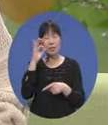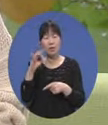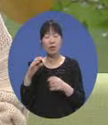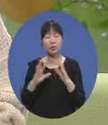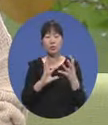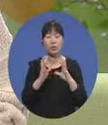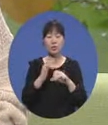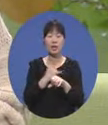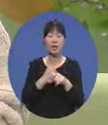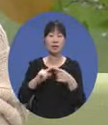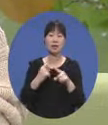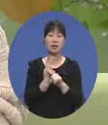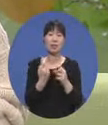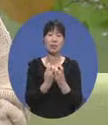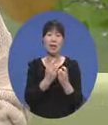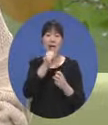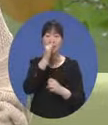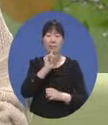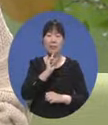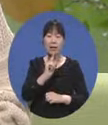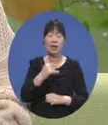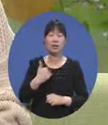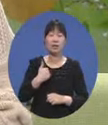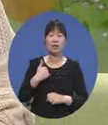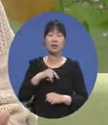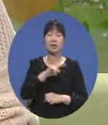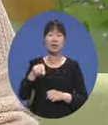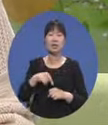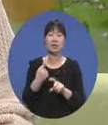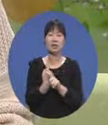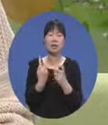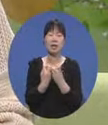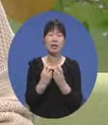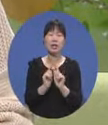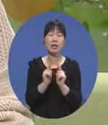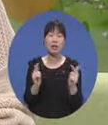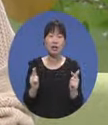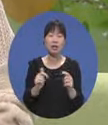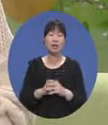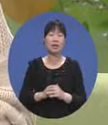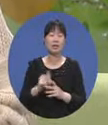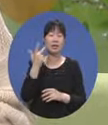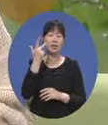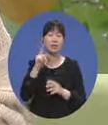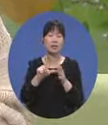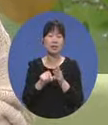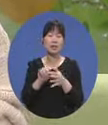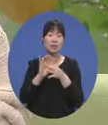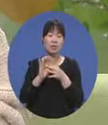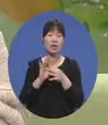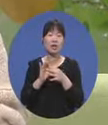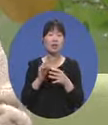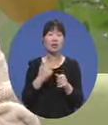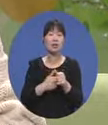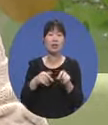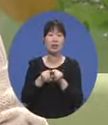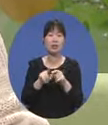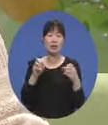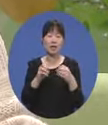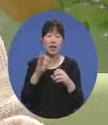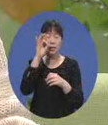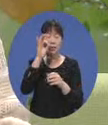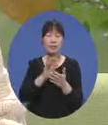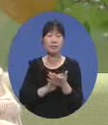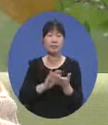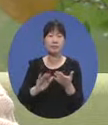토론도 해보는 그런 대처 방안들이 있다고 해요. 그래서 저희가 이런 대처 방안들에 대해서는 다음 주 이 시간을 통해서 선생님과 함께 얘기를